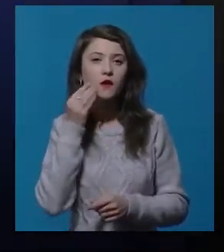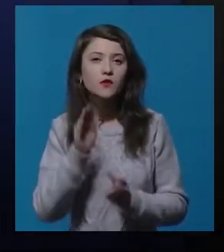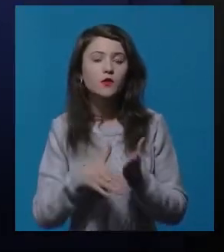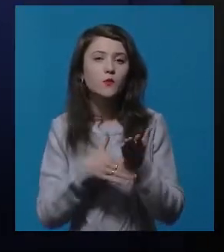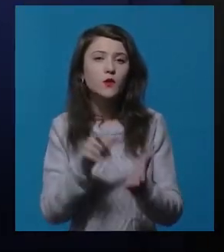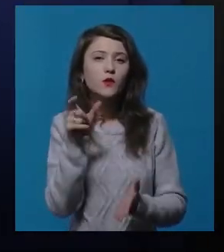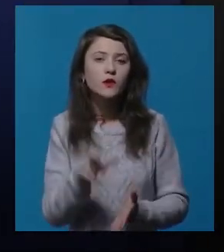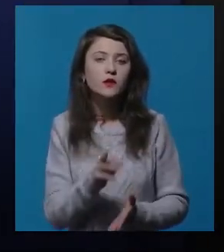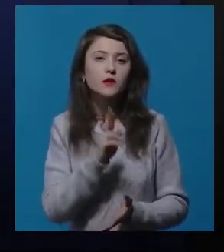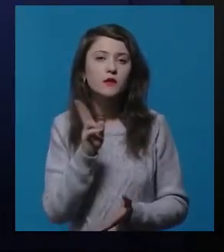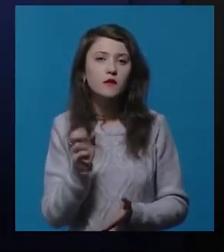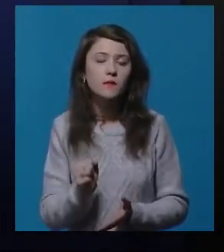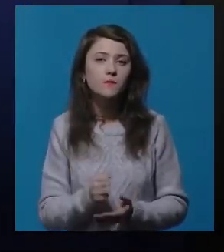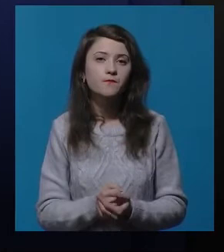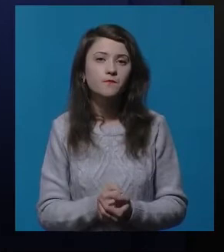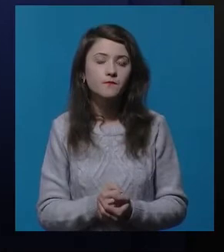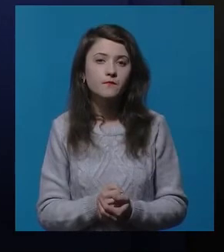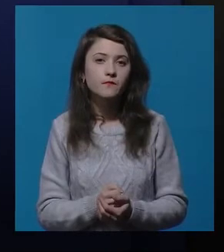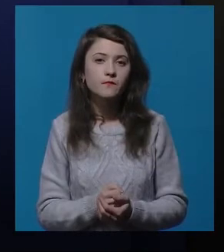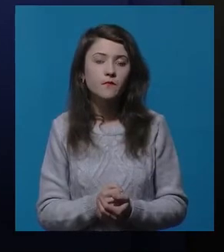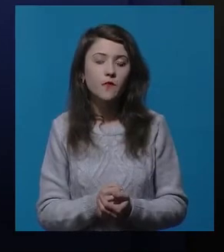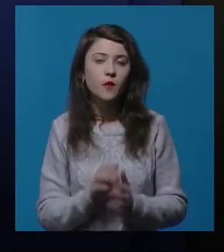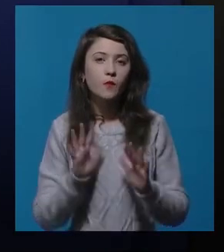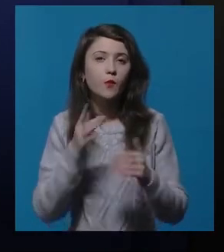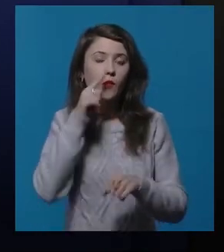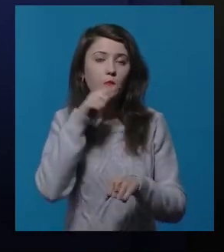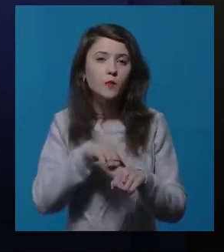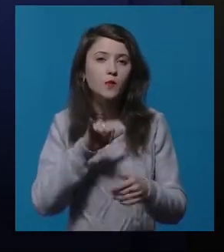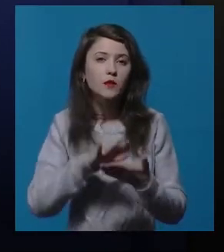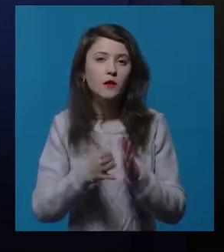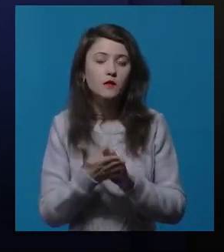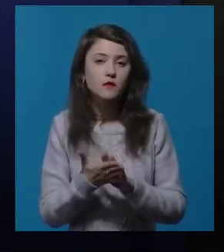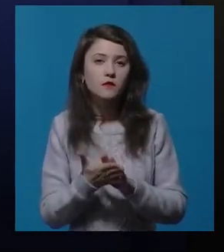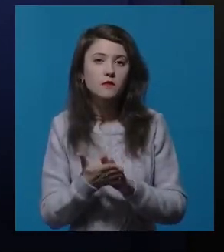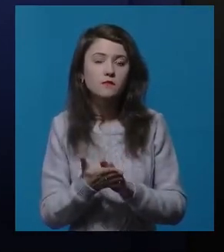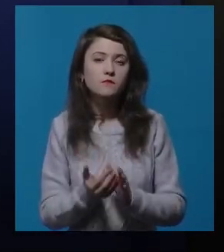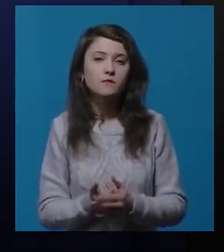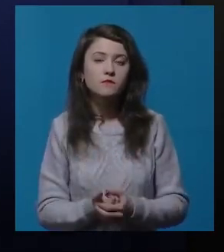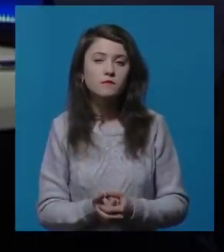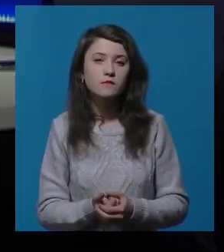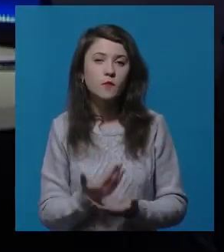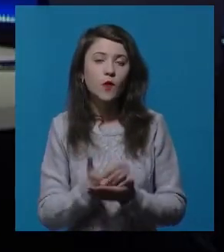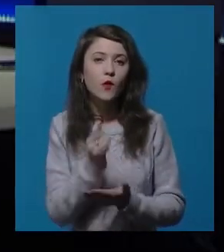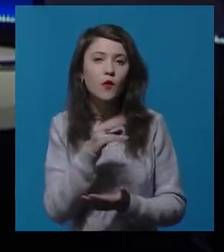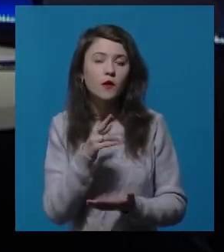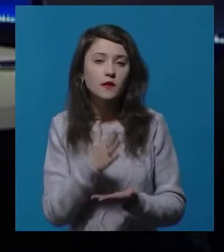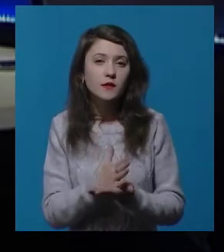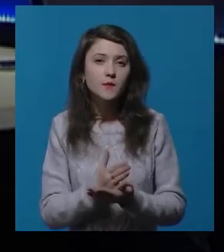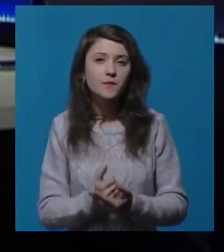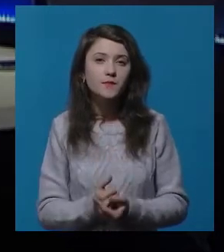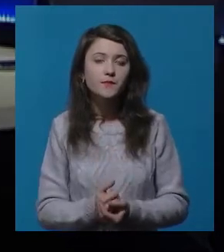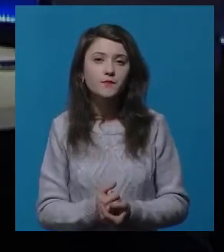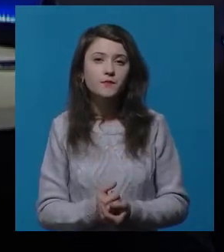яка виявилась в складних життєвих обставинах. Це, наприклад, уряд визначив, є там програма діяльності уряду,